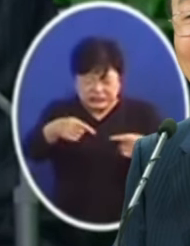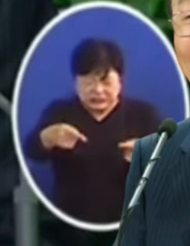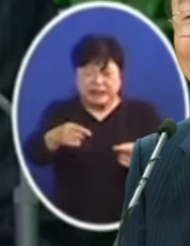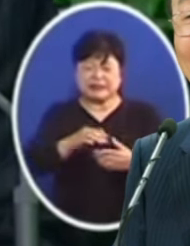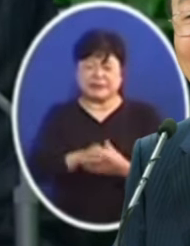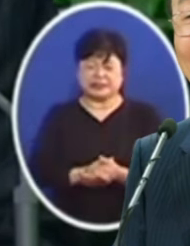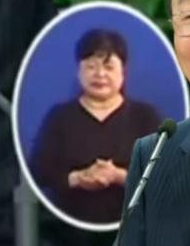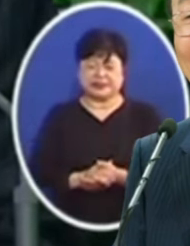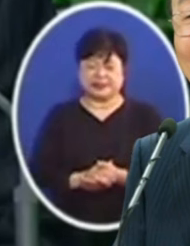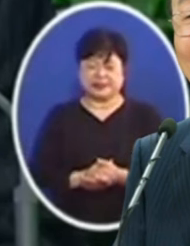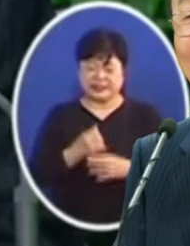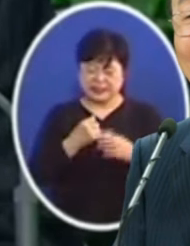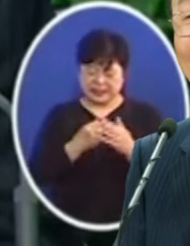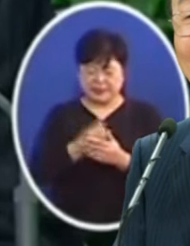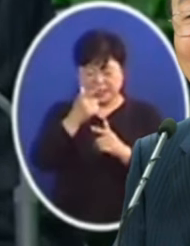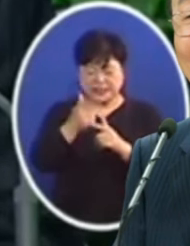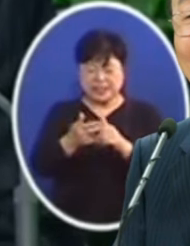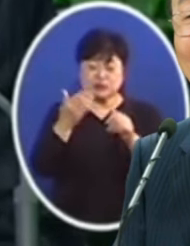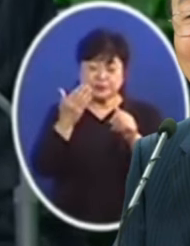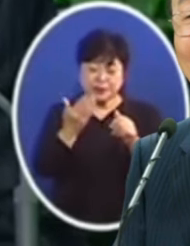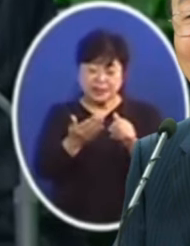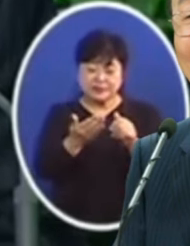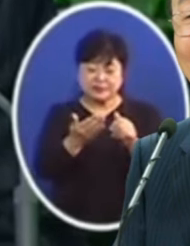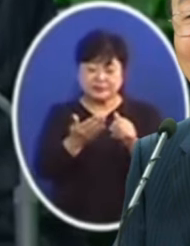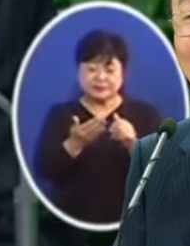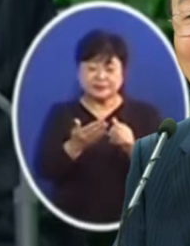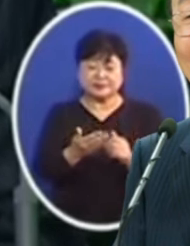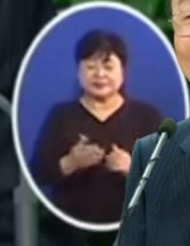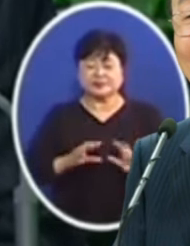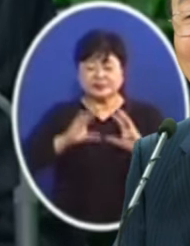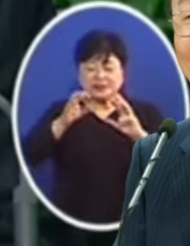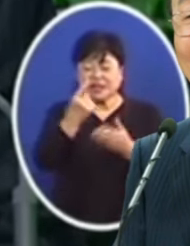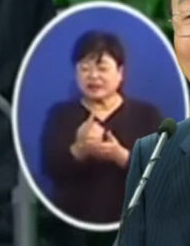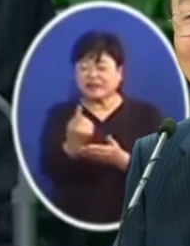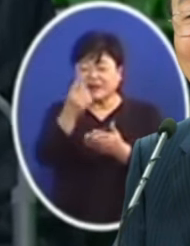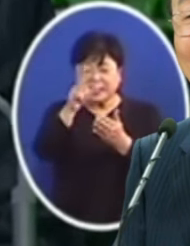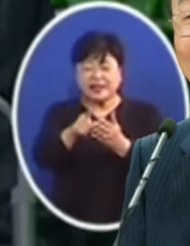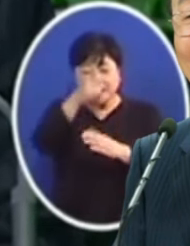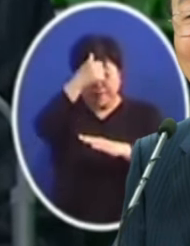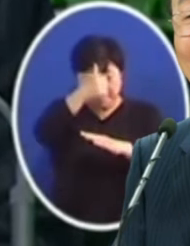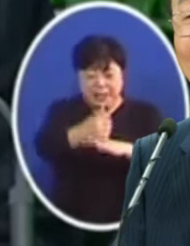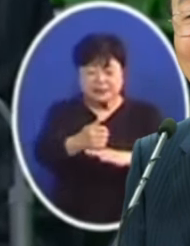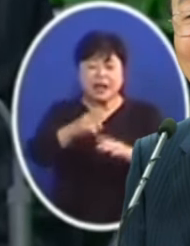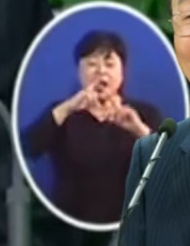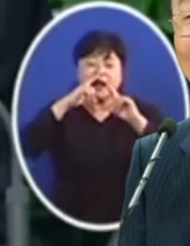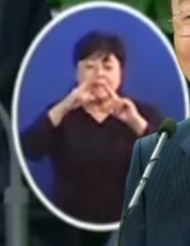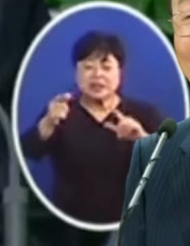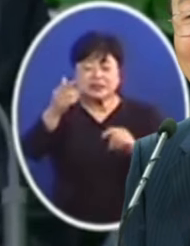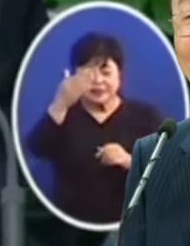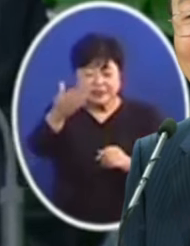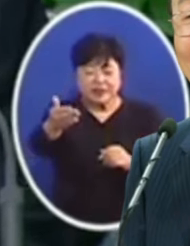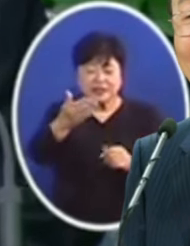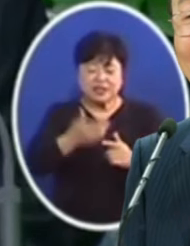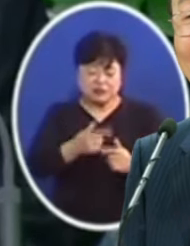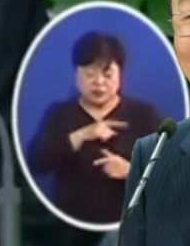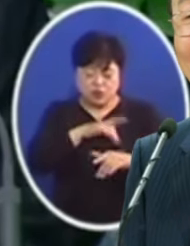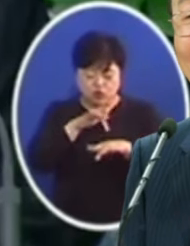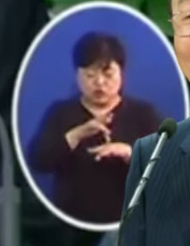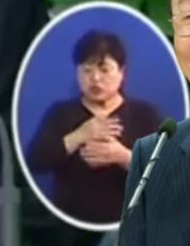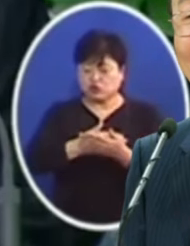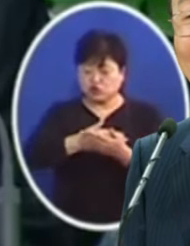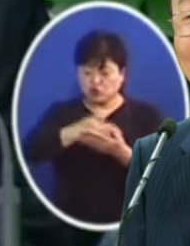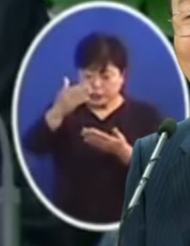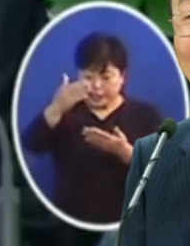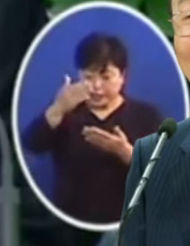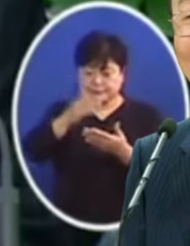들어있었다는 것입니다. 그렇기 때문에 예수님께서 세상을 떠나실 때 마지막 남긴 유언이 너희가 내 이름으로 귀신을